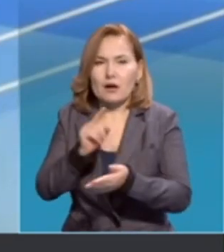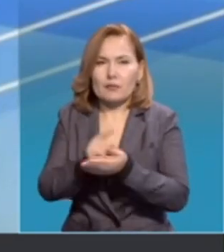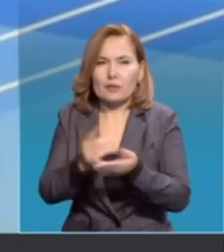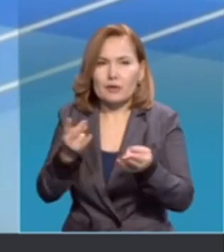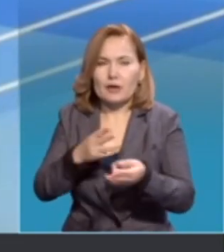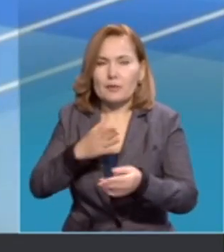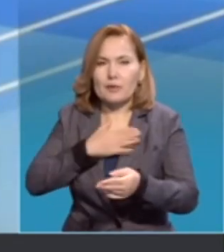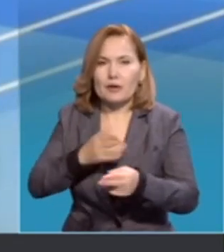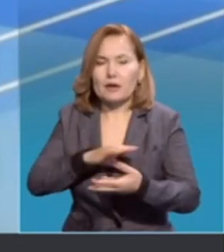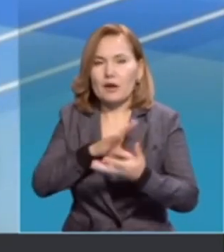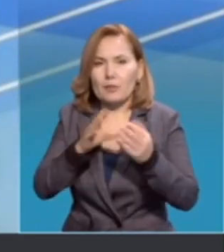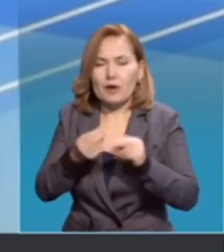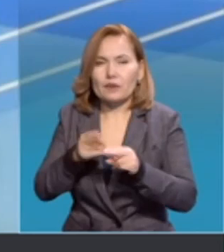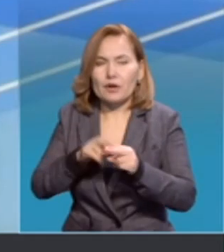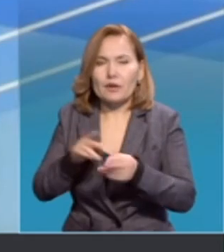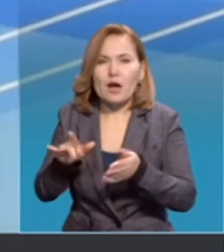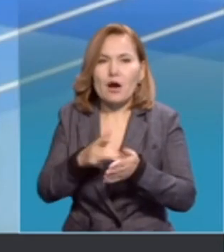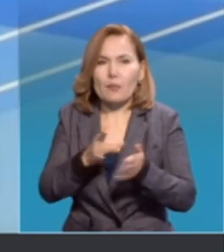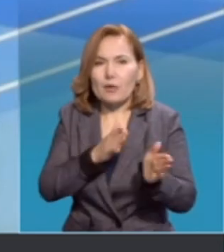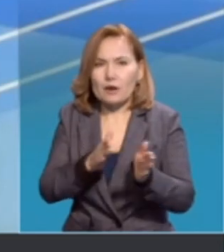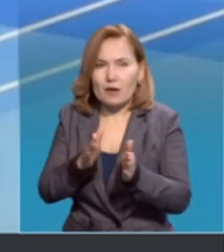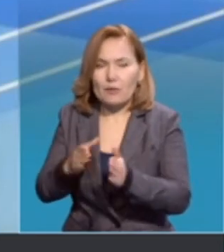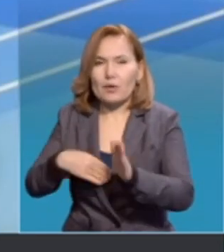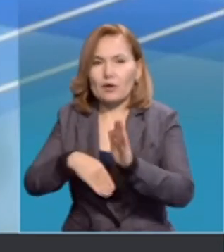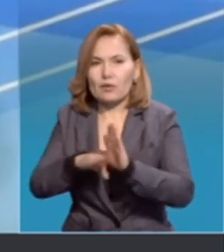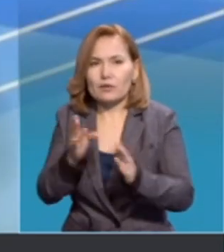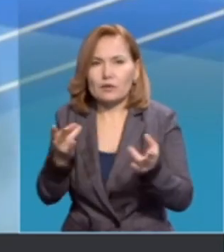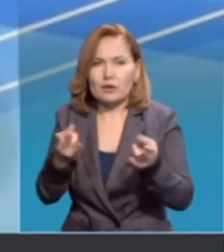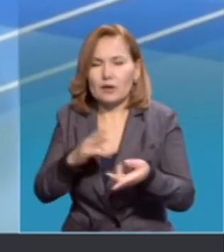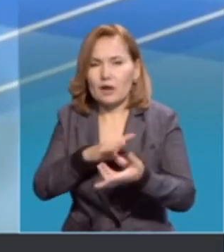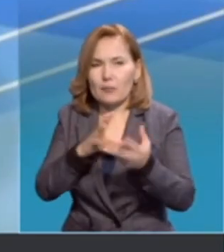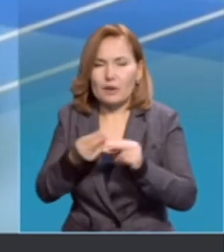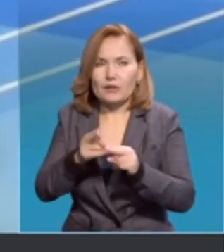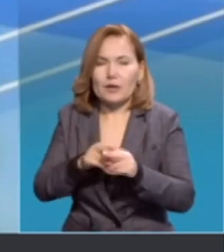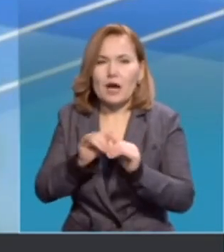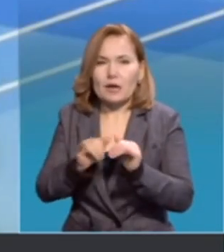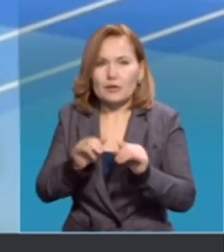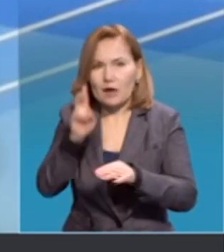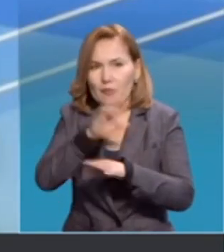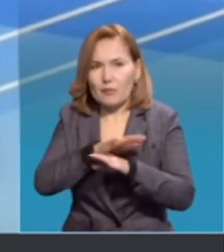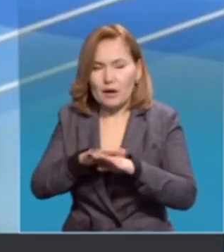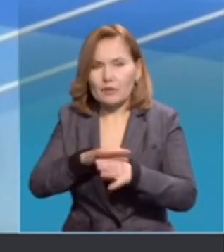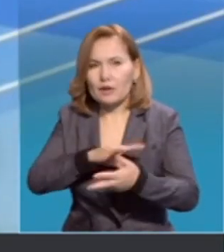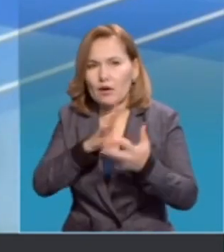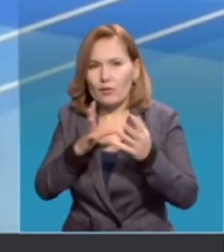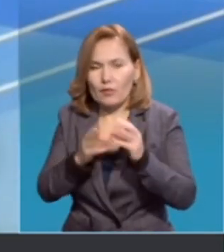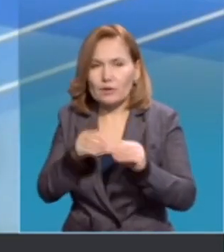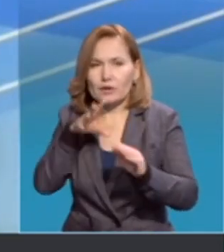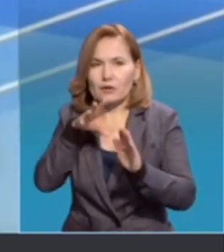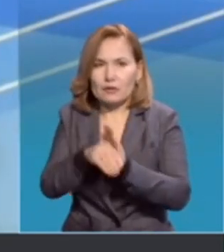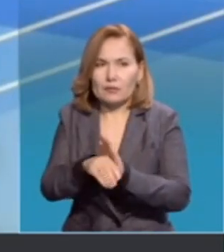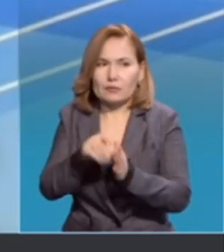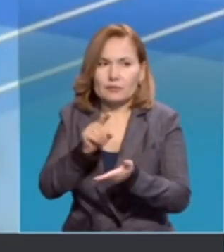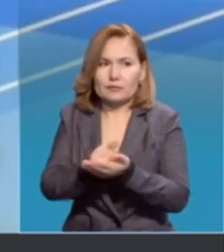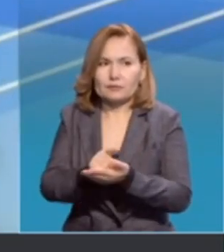отырмыз. Біз дербес есеп айырысу жүйесін қалыптастыру жолмен жүруіміз керек. Өйткені даму үдерісіне эволюциялық жолмен кіріп жатырмыз.